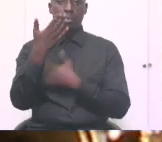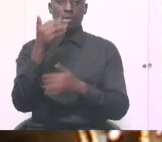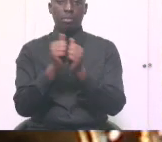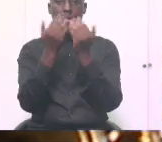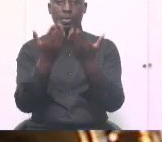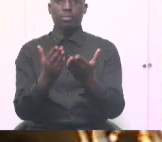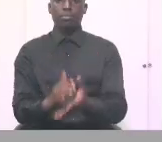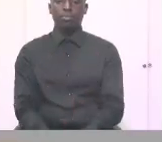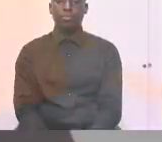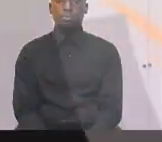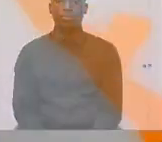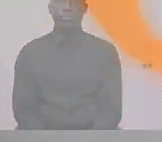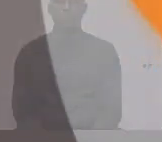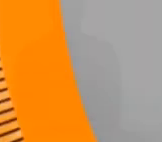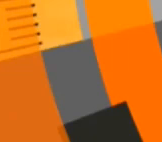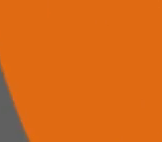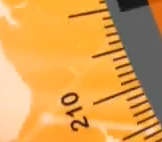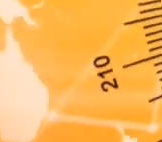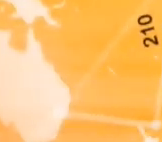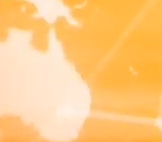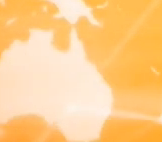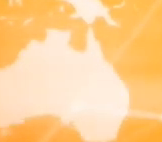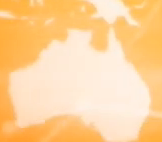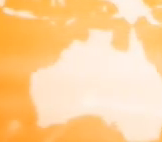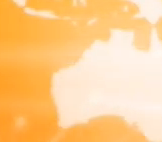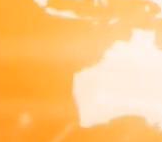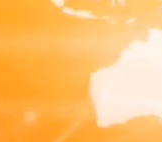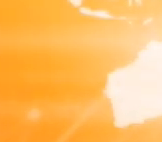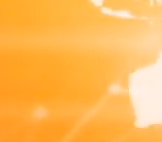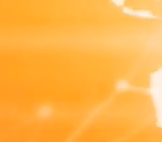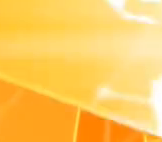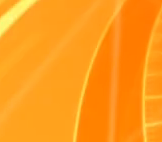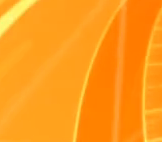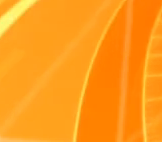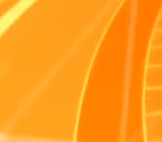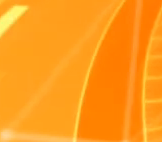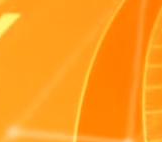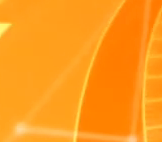ikomeze kubana namwe.